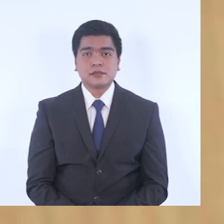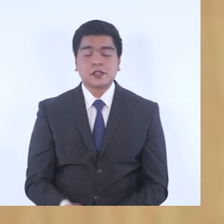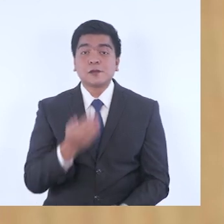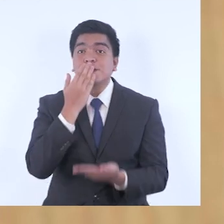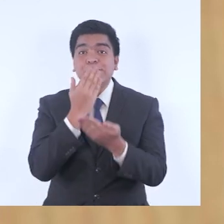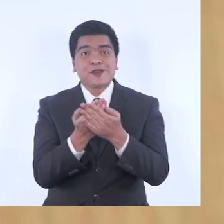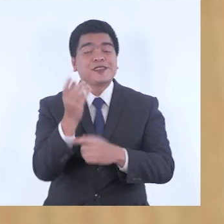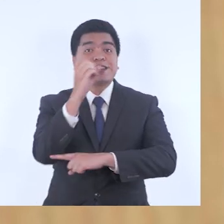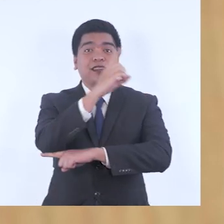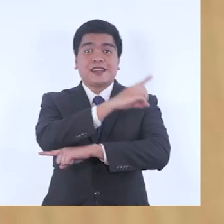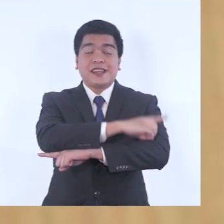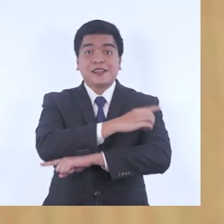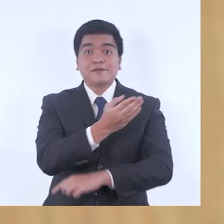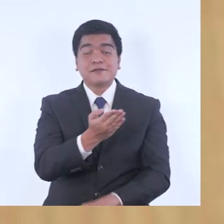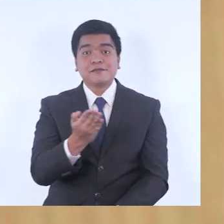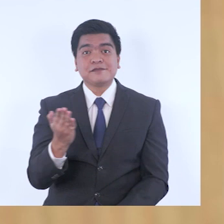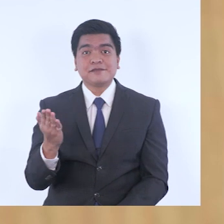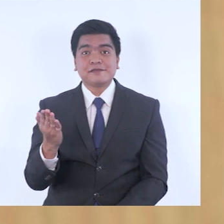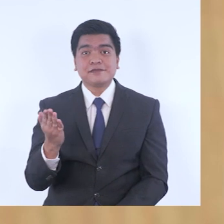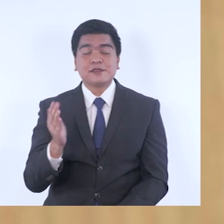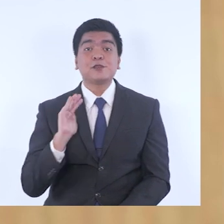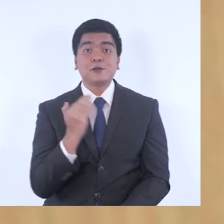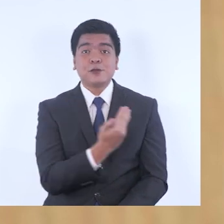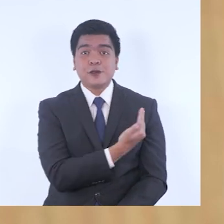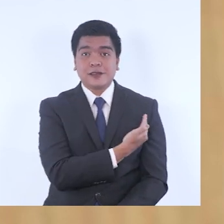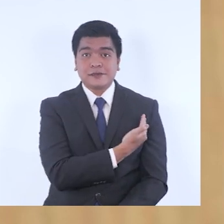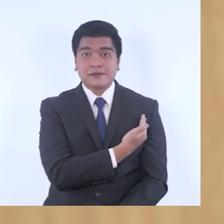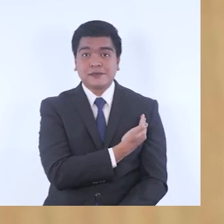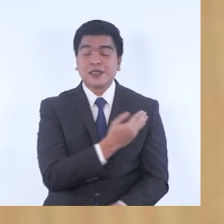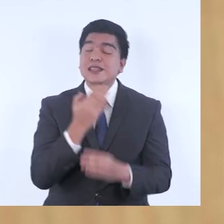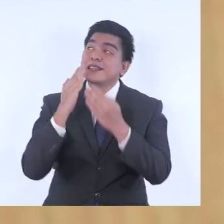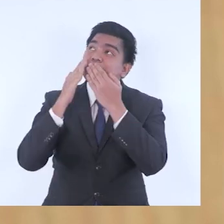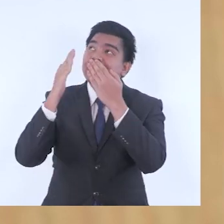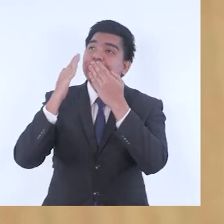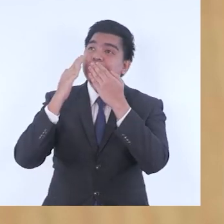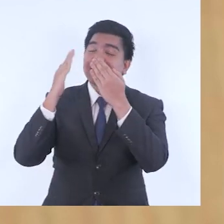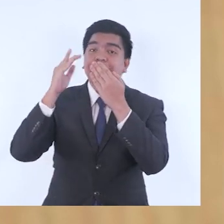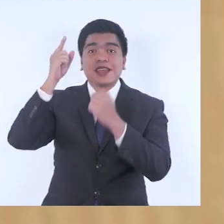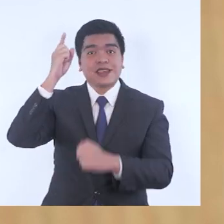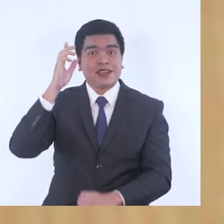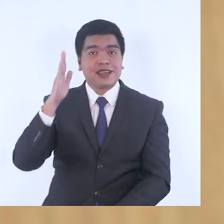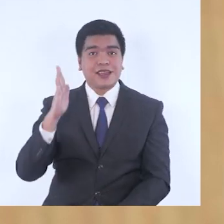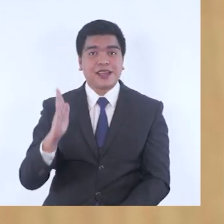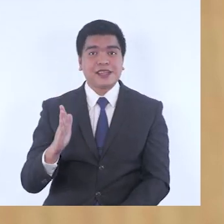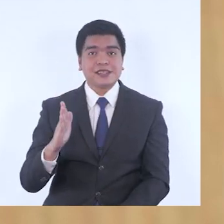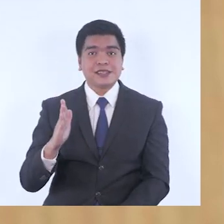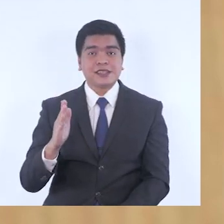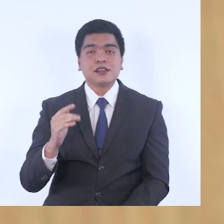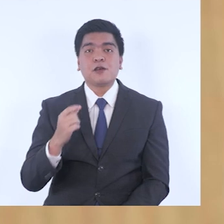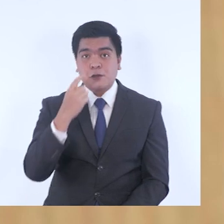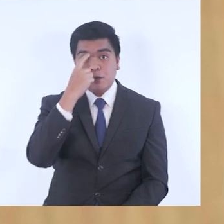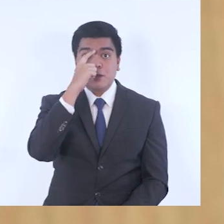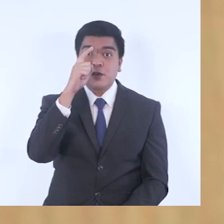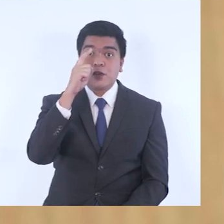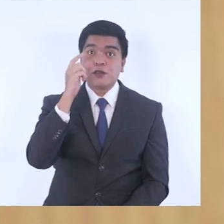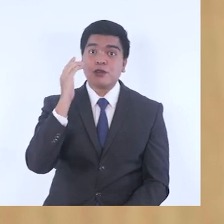Magandang araw po sa inyong lahat. Tayo po ay nagpapasalamat sa ating Panginoong Diyos sa